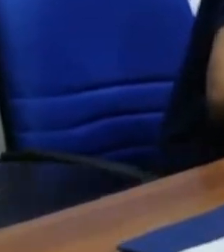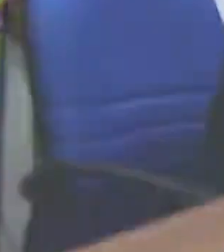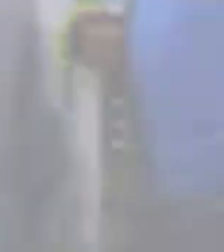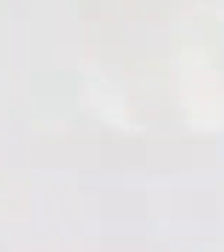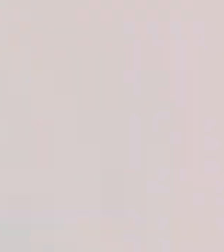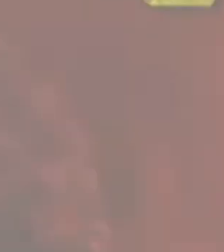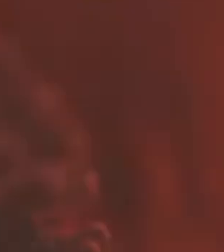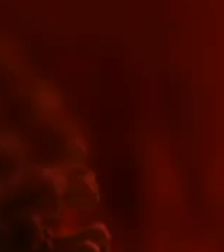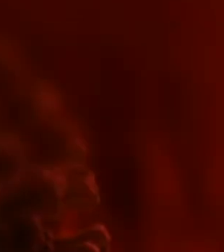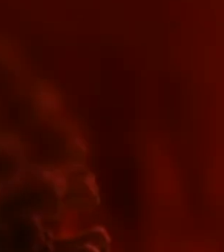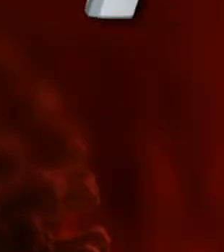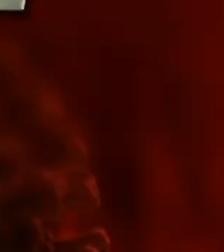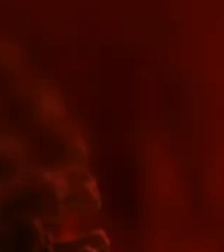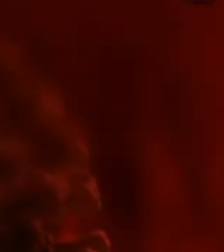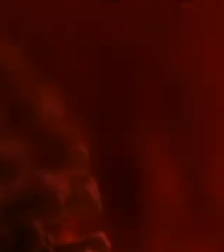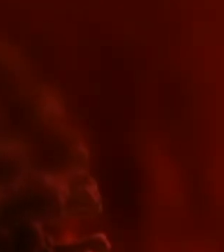rumah.